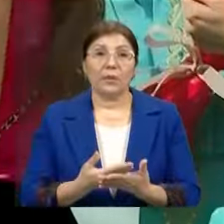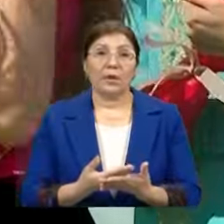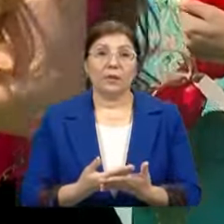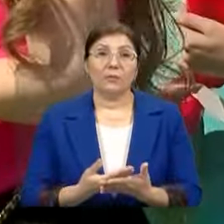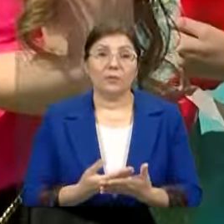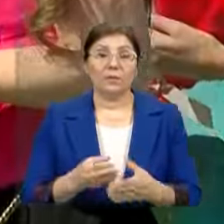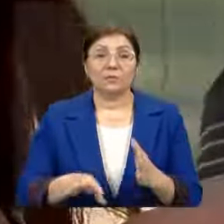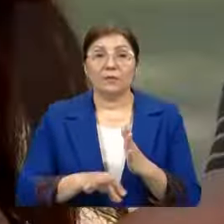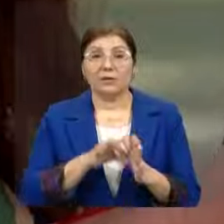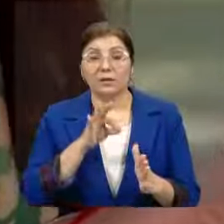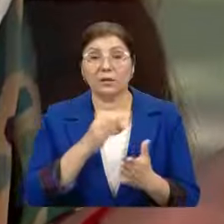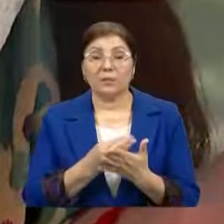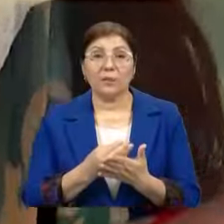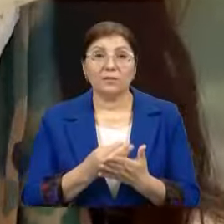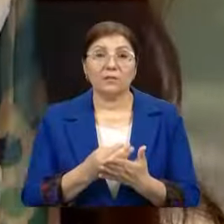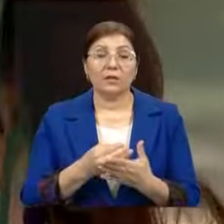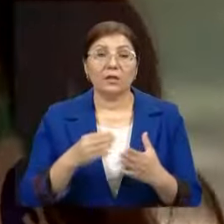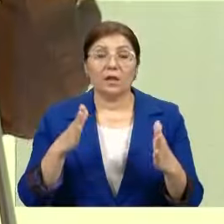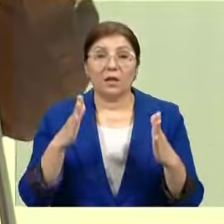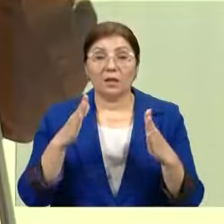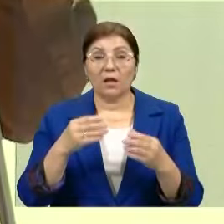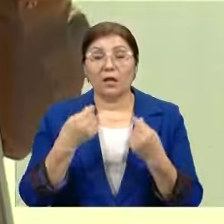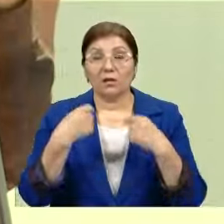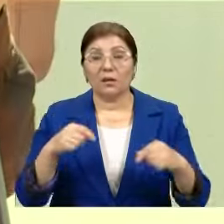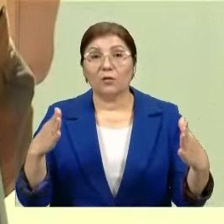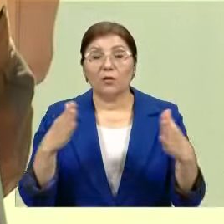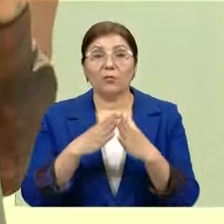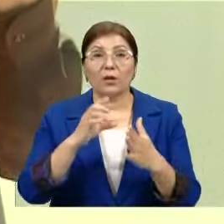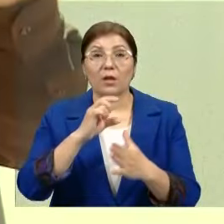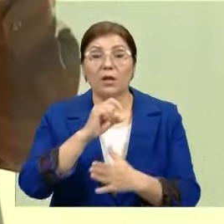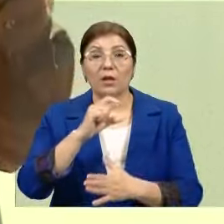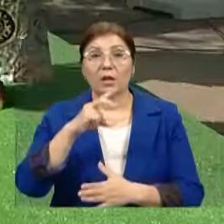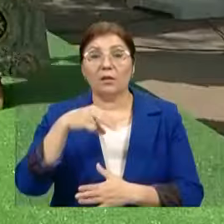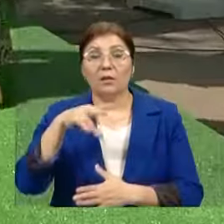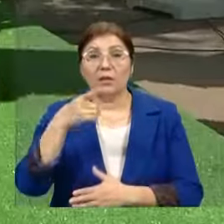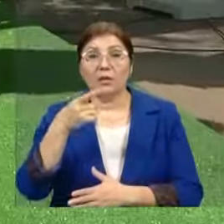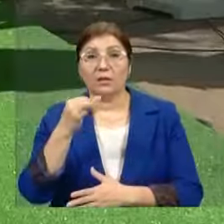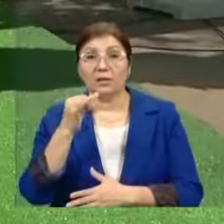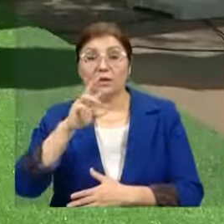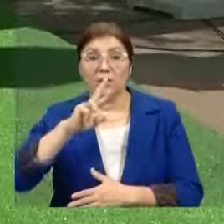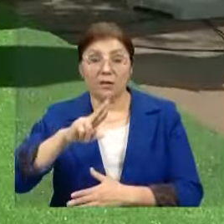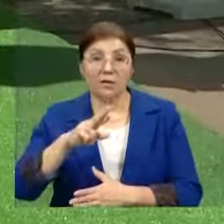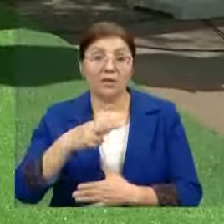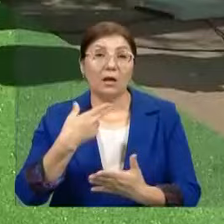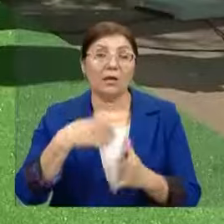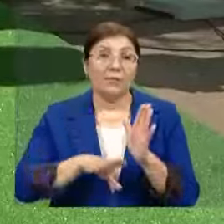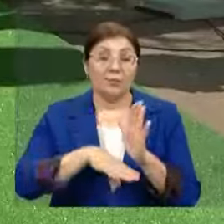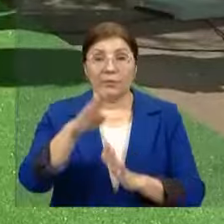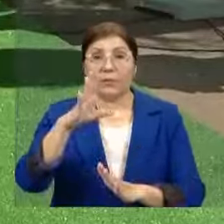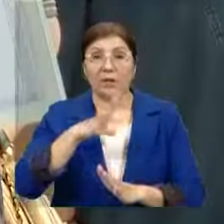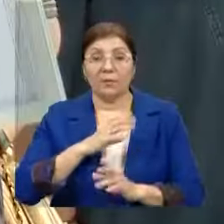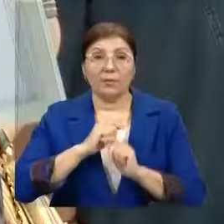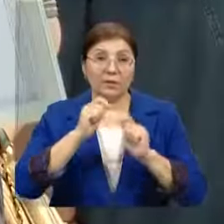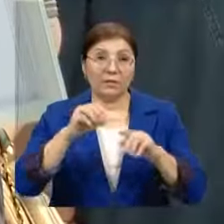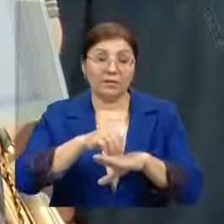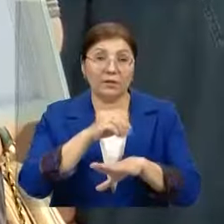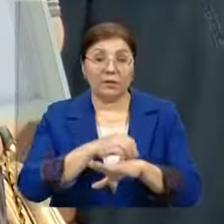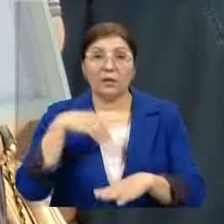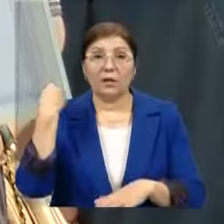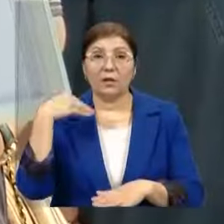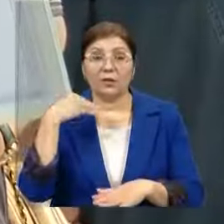был определен обладатель гран-при, торговый дом «Энергия». Победители и призеры получили из рук главы областного центра благодарственные письма и подарки. Аким Актюбе также